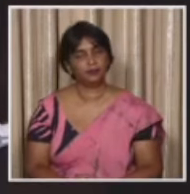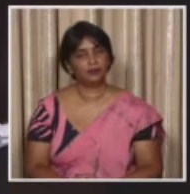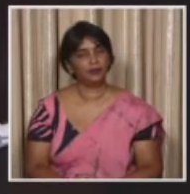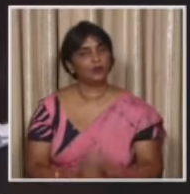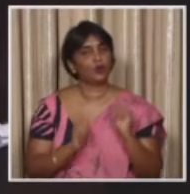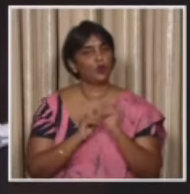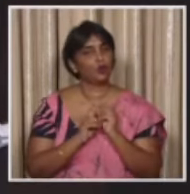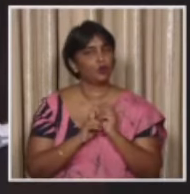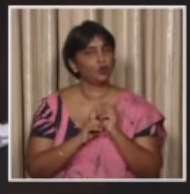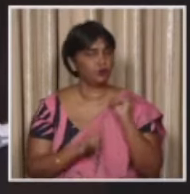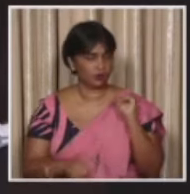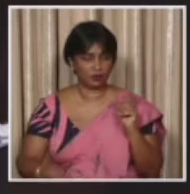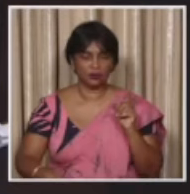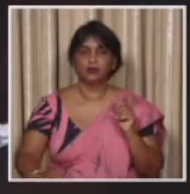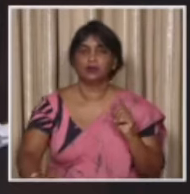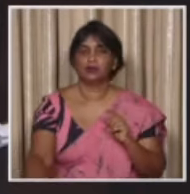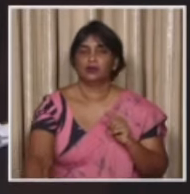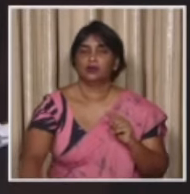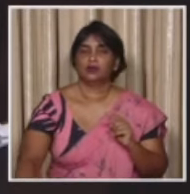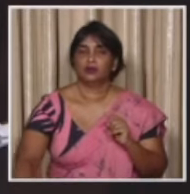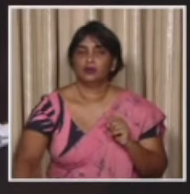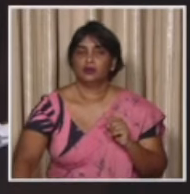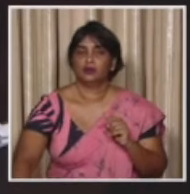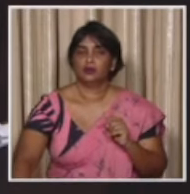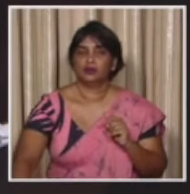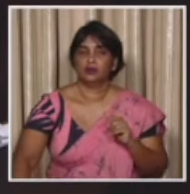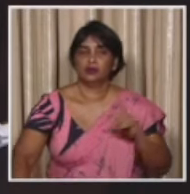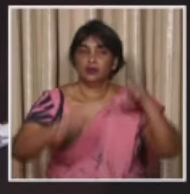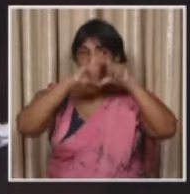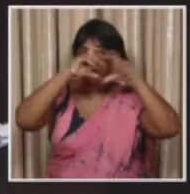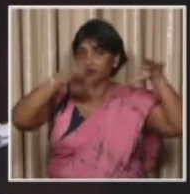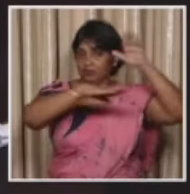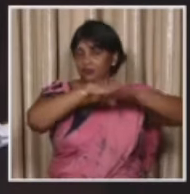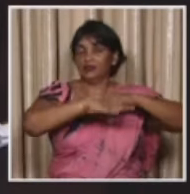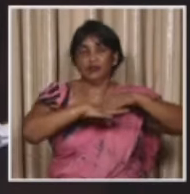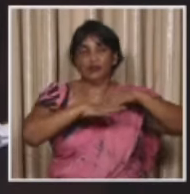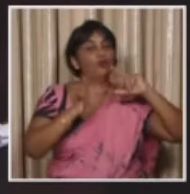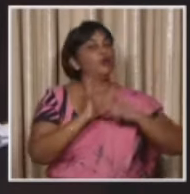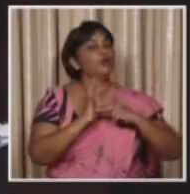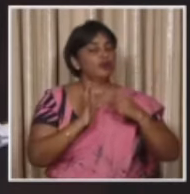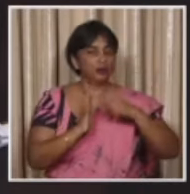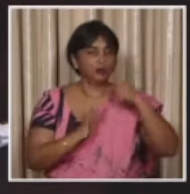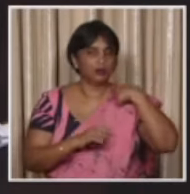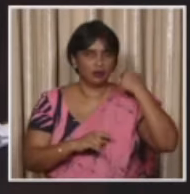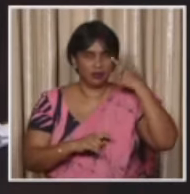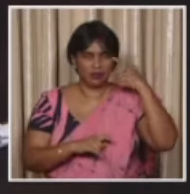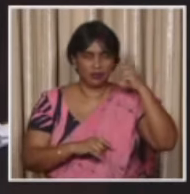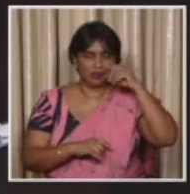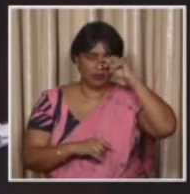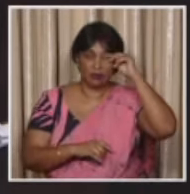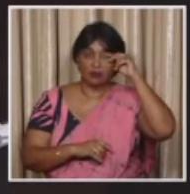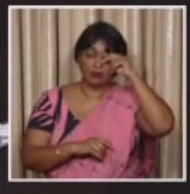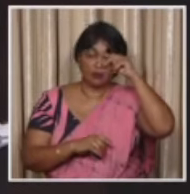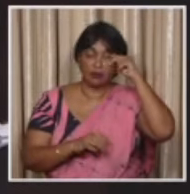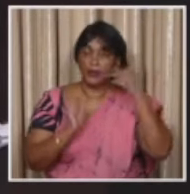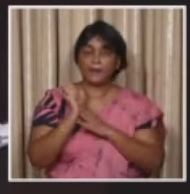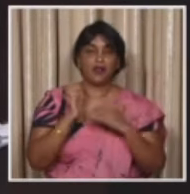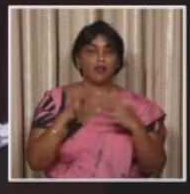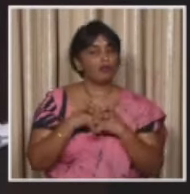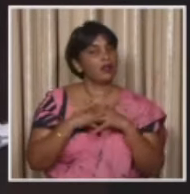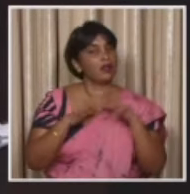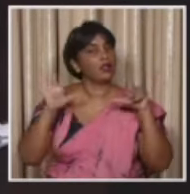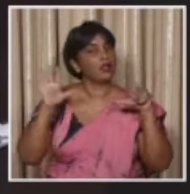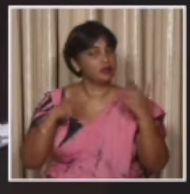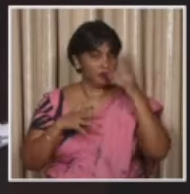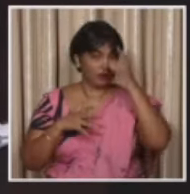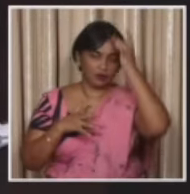පූණකරි ෆ්ලෝටින් සෝලා ප්‍රොජෙක්ට් එක. මේ මතකෙන් කියන්නේ මෙගාවොට් 700ක්